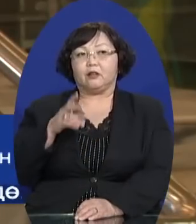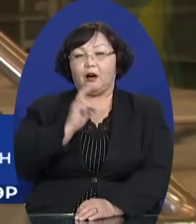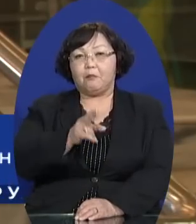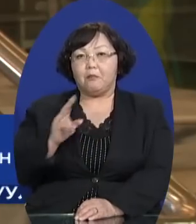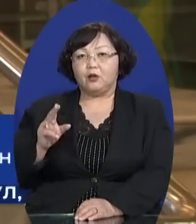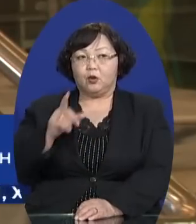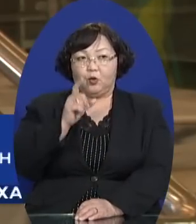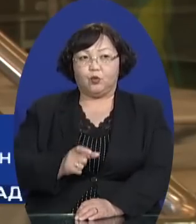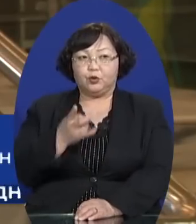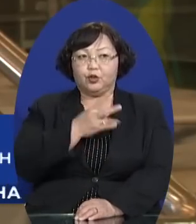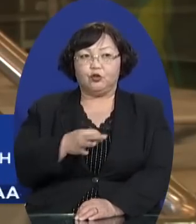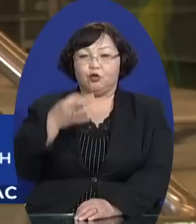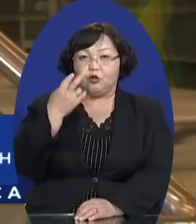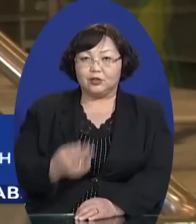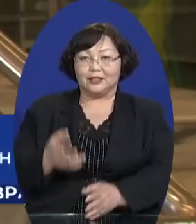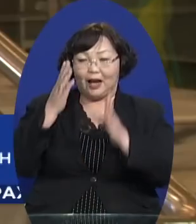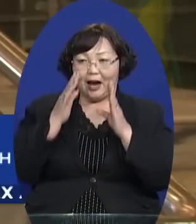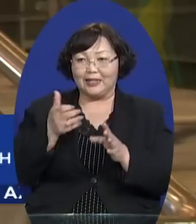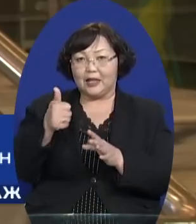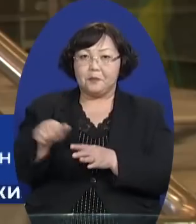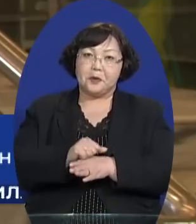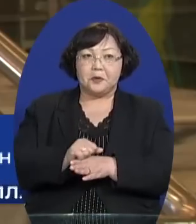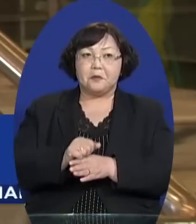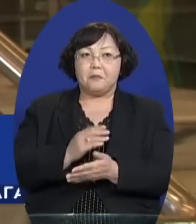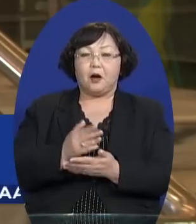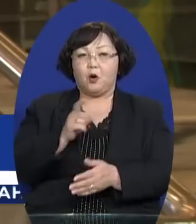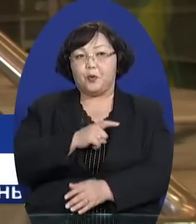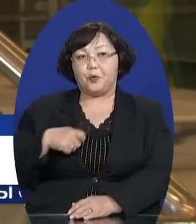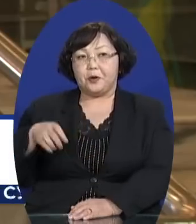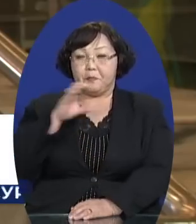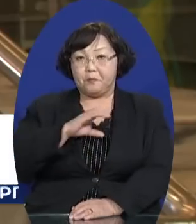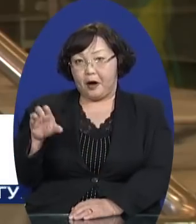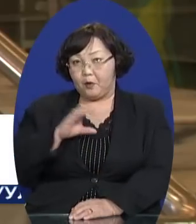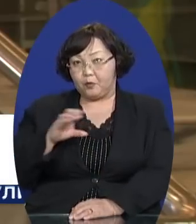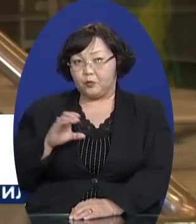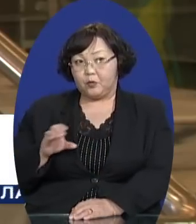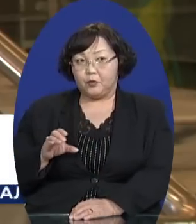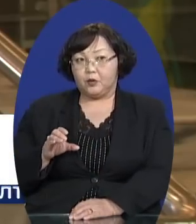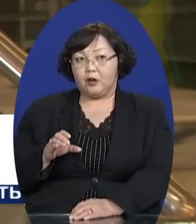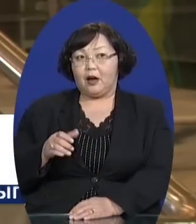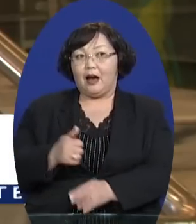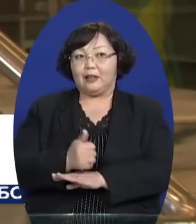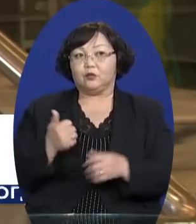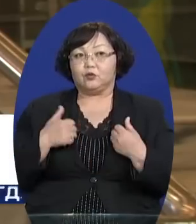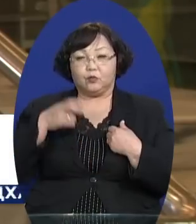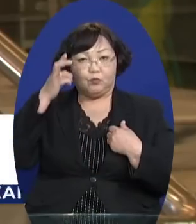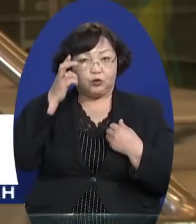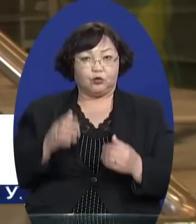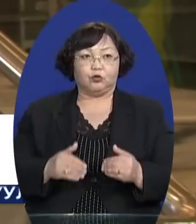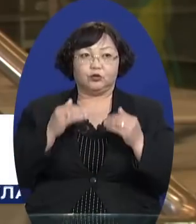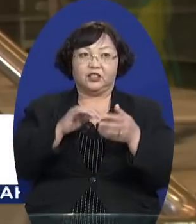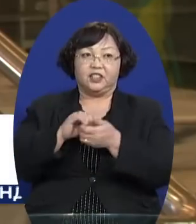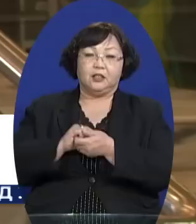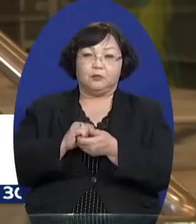байна. Энийг бас нэг тод илэрлэл нь энэ жил бол хувийн хөгжлийн байгууллагууд манай бас аялалжуулалтын босрол хөгжлийн нийгэмлэгтэй